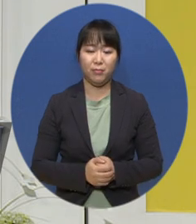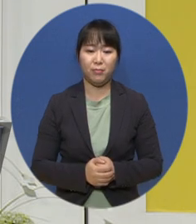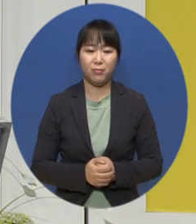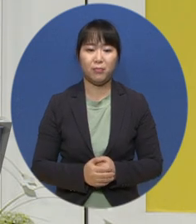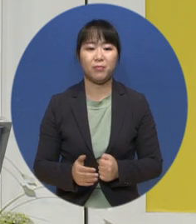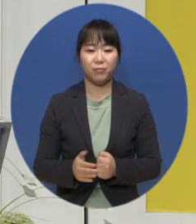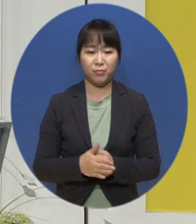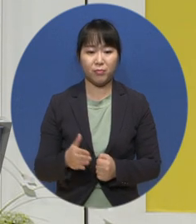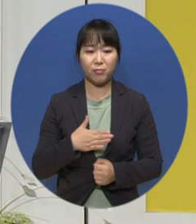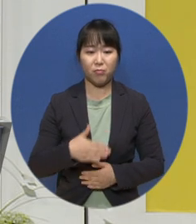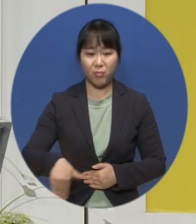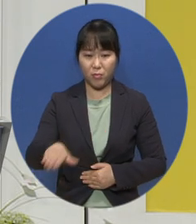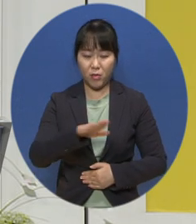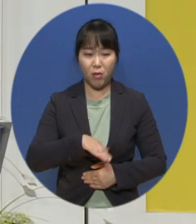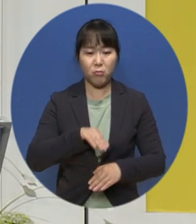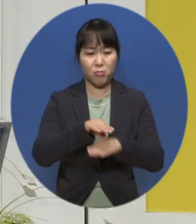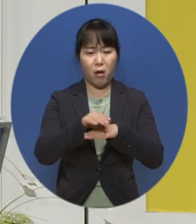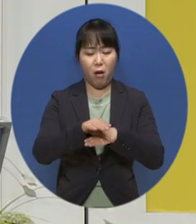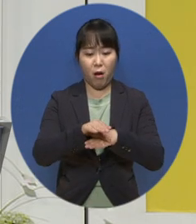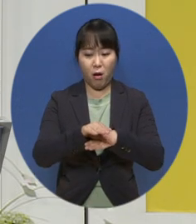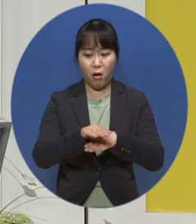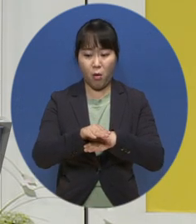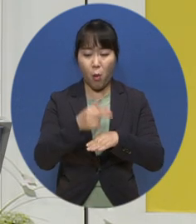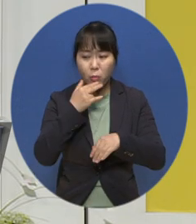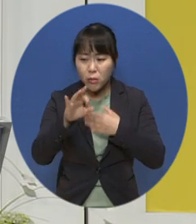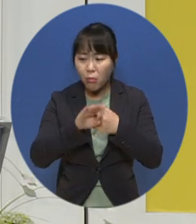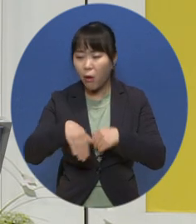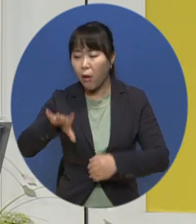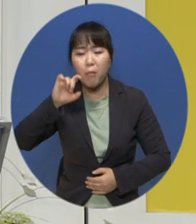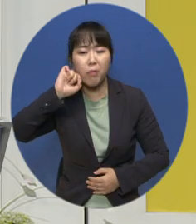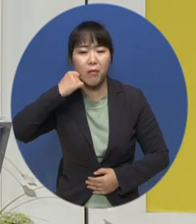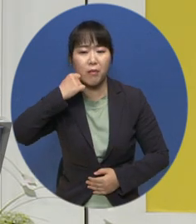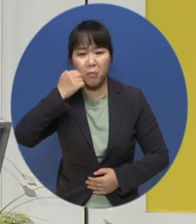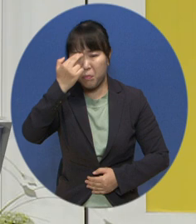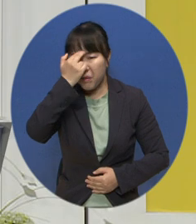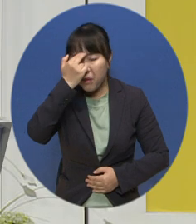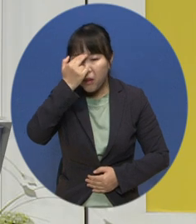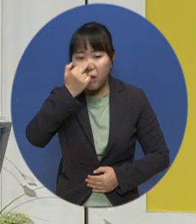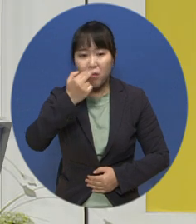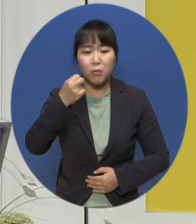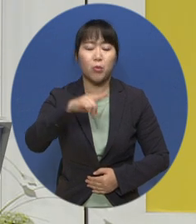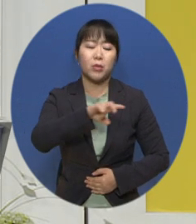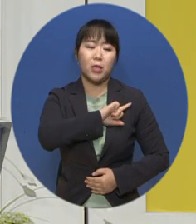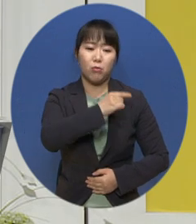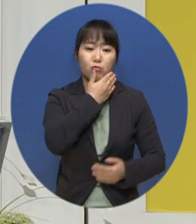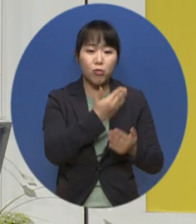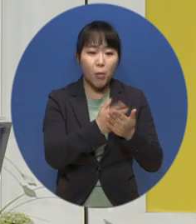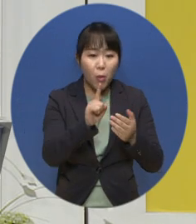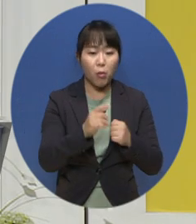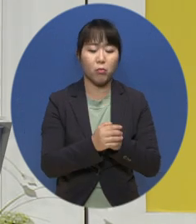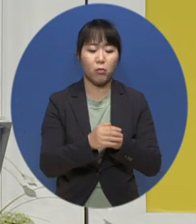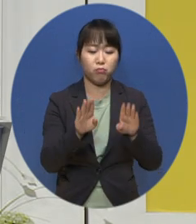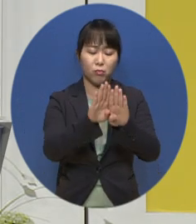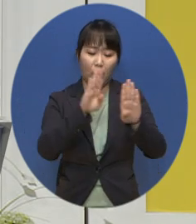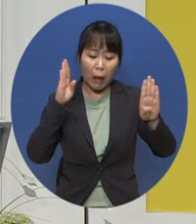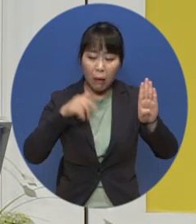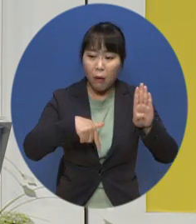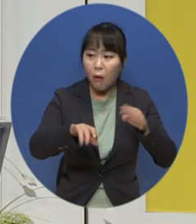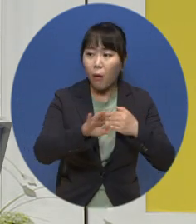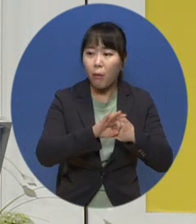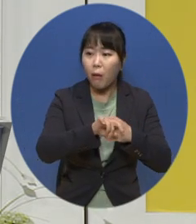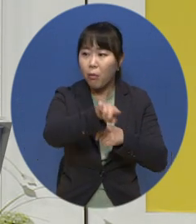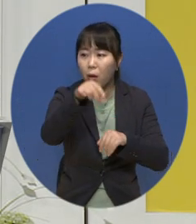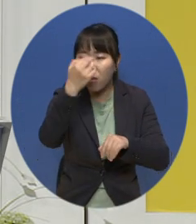그래서 저희들이 차를 타지 않고는 그 갈 수 없는 상황이고 그 제일 중요한 게 집 문 밖에 나서 만 갈 것이